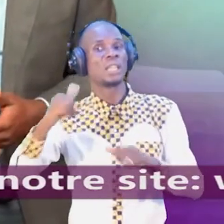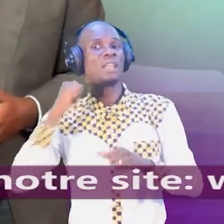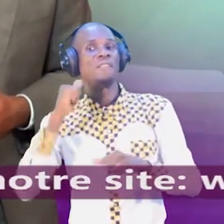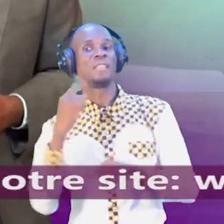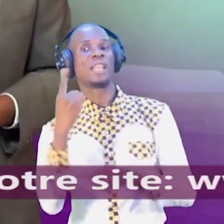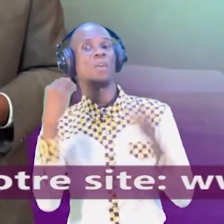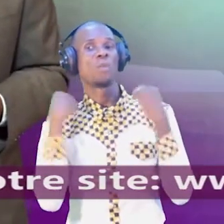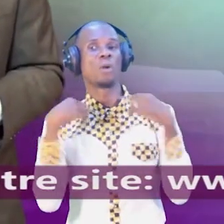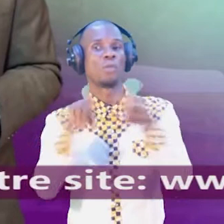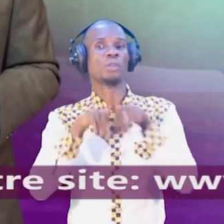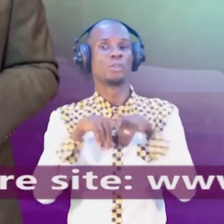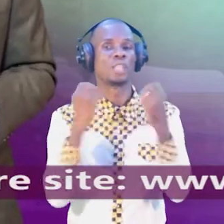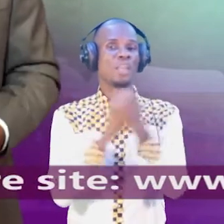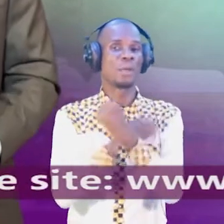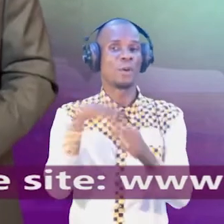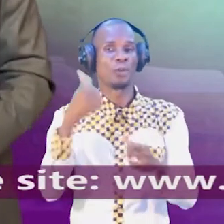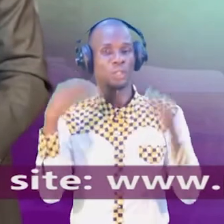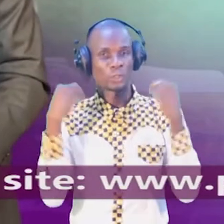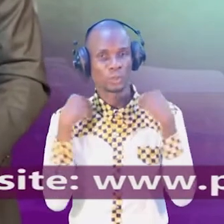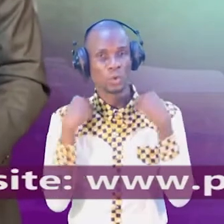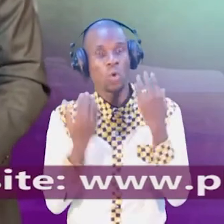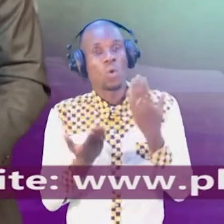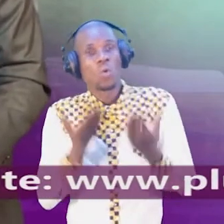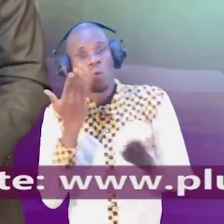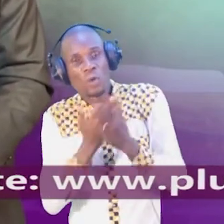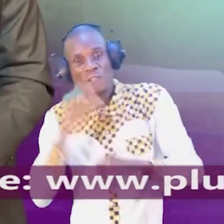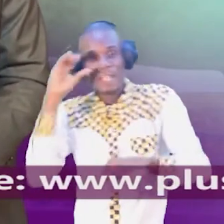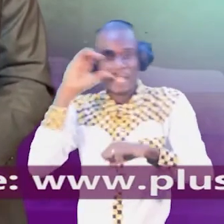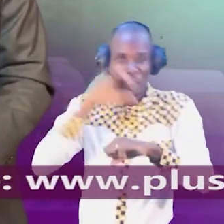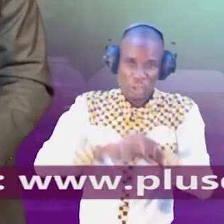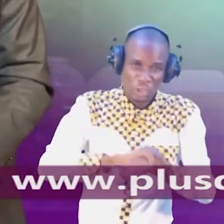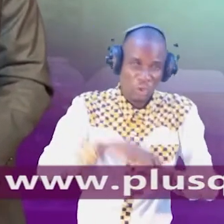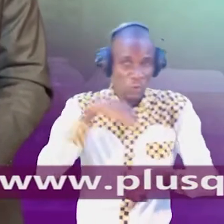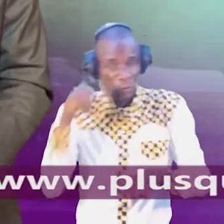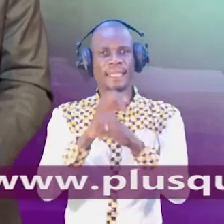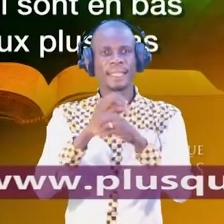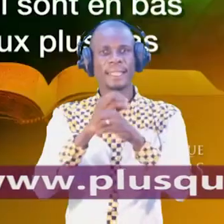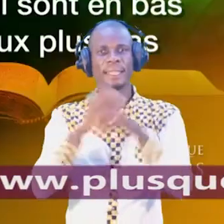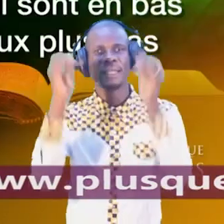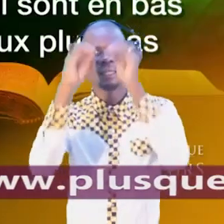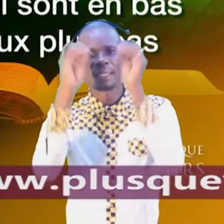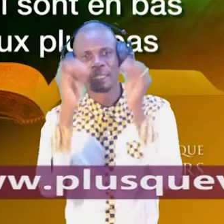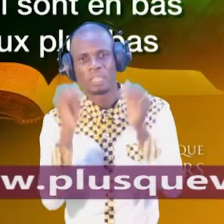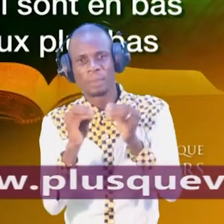Sikawa toleka nanu na mobeko ya mibale. Eteni ya mine ezali koloba na biso boye